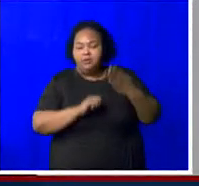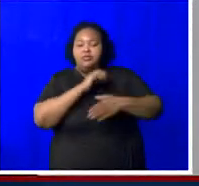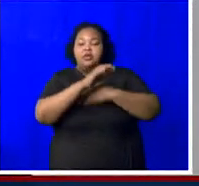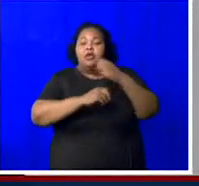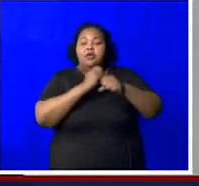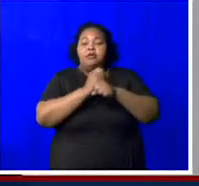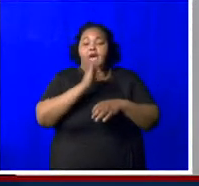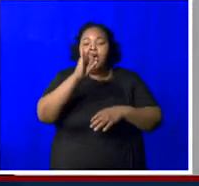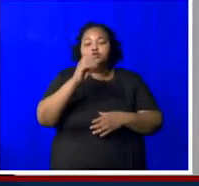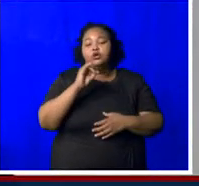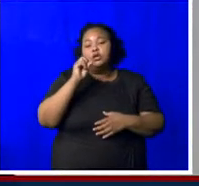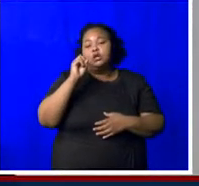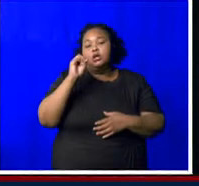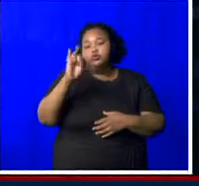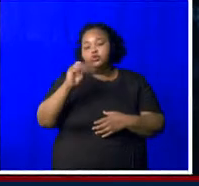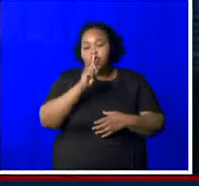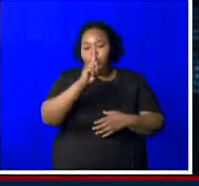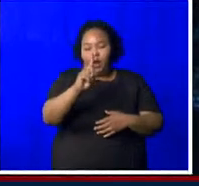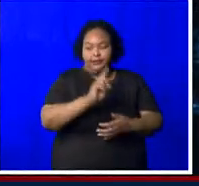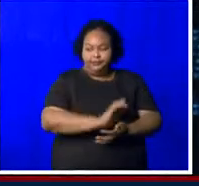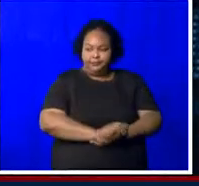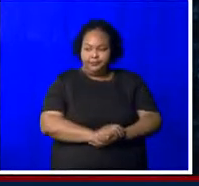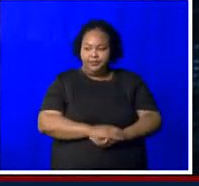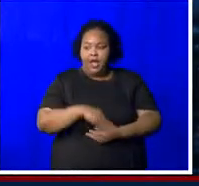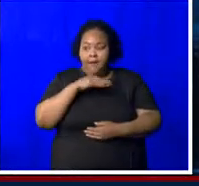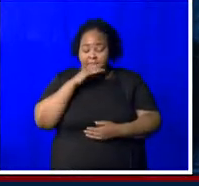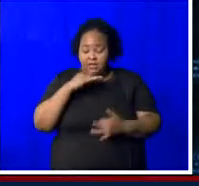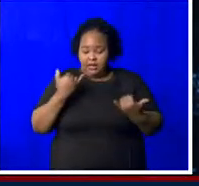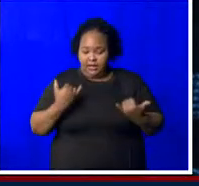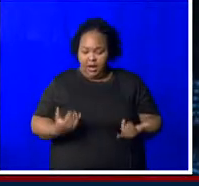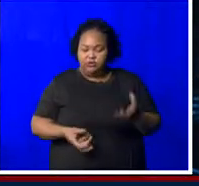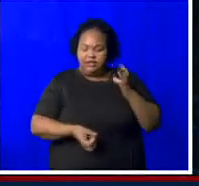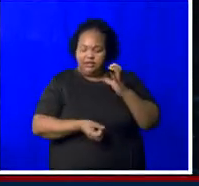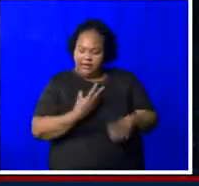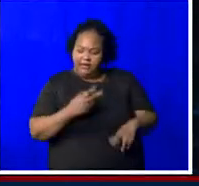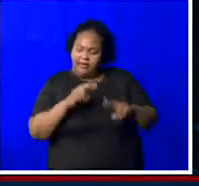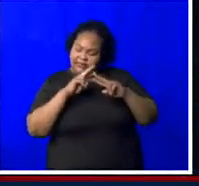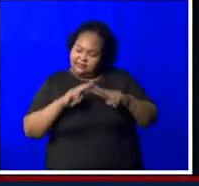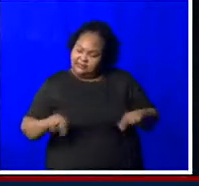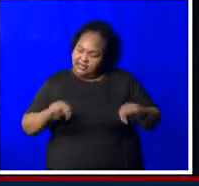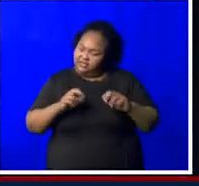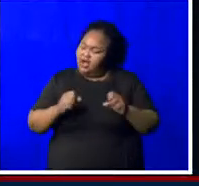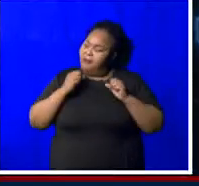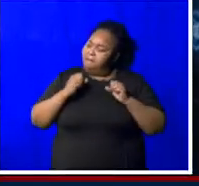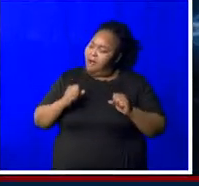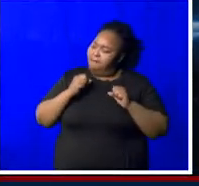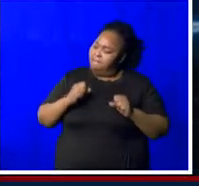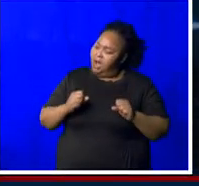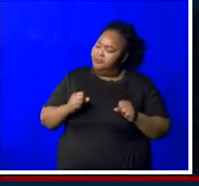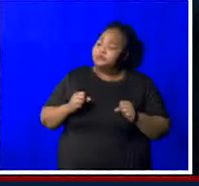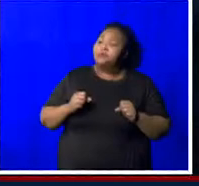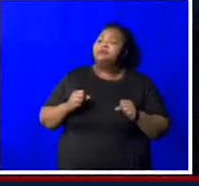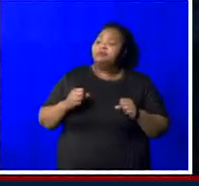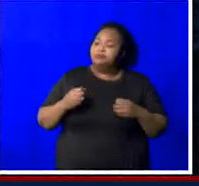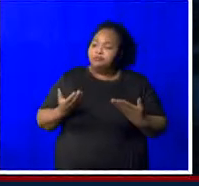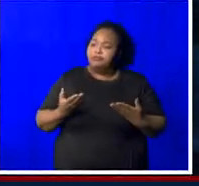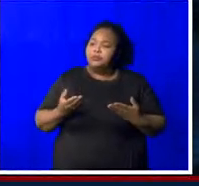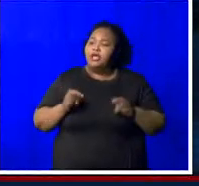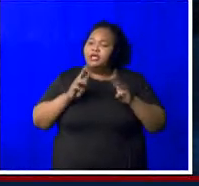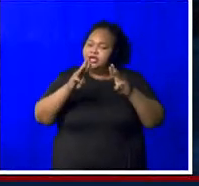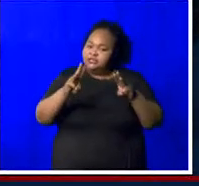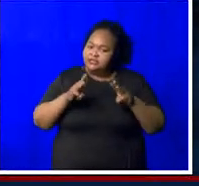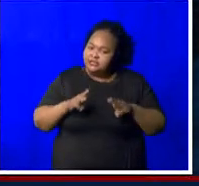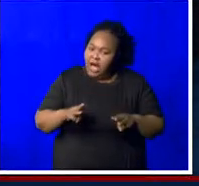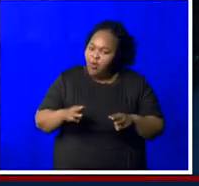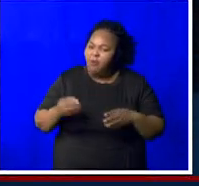2021 good ingabe dokotela kulokulandzelela lesenicalile kukwenda ingabe vele sendfolile yini letindzawo lapho lomuthi wafika khona noma